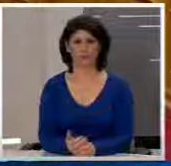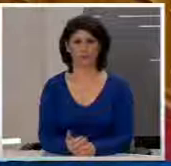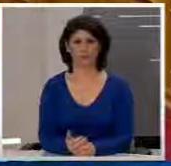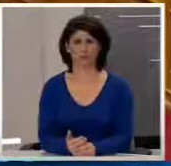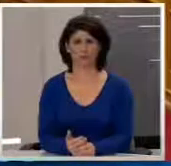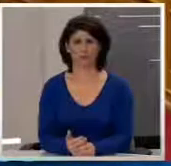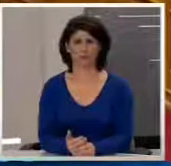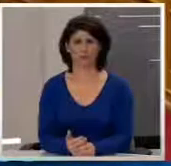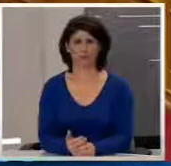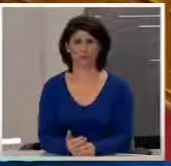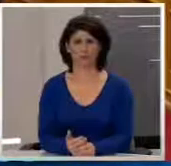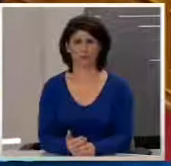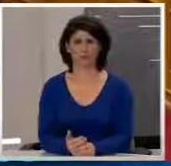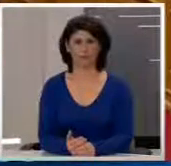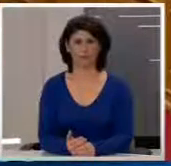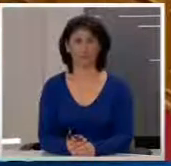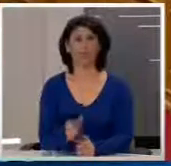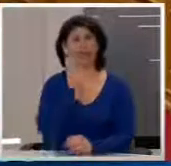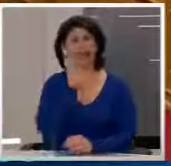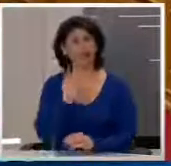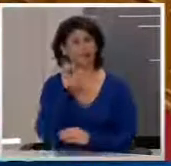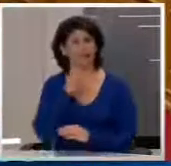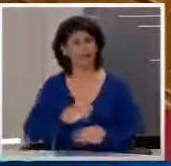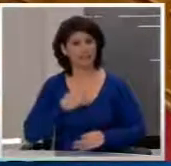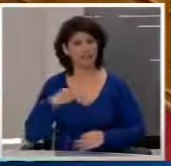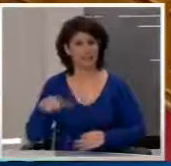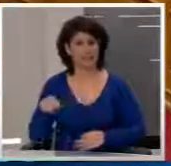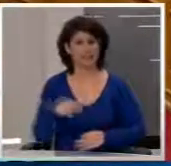Η αλήθεια είναι, κυρίες και κύριοι συνάδελφοι, ότι